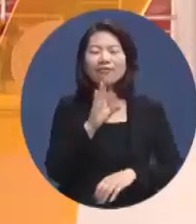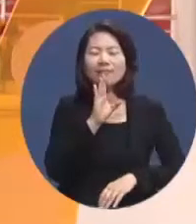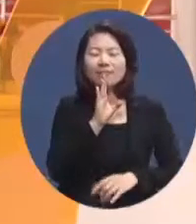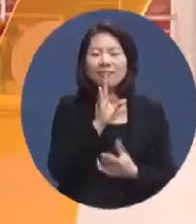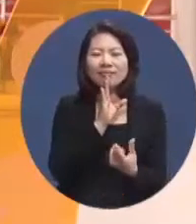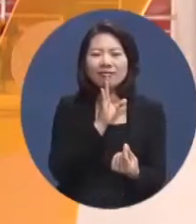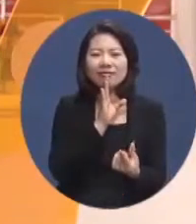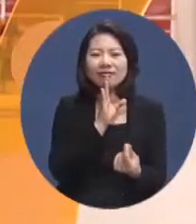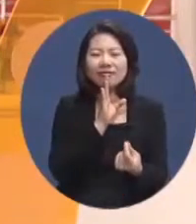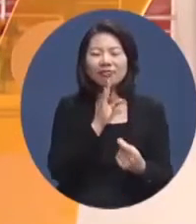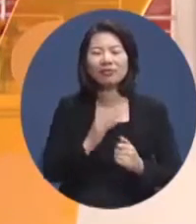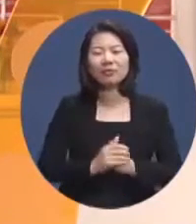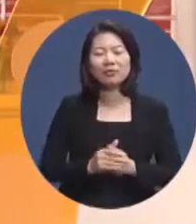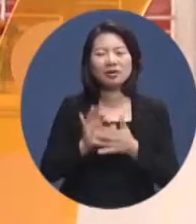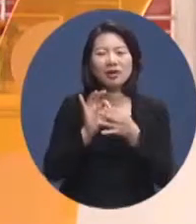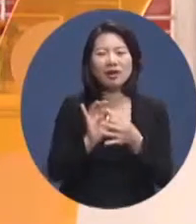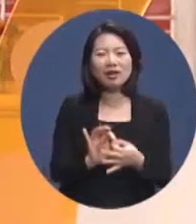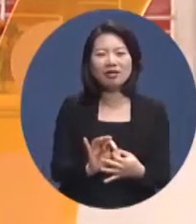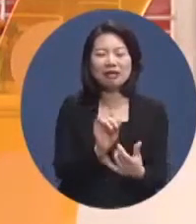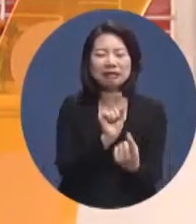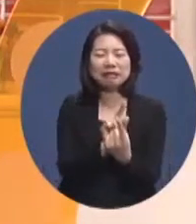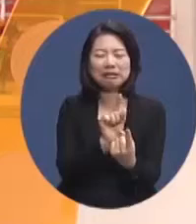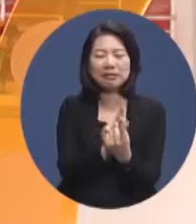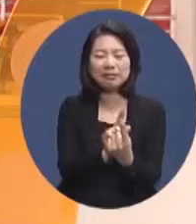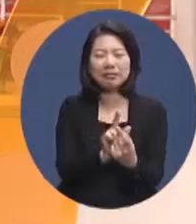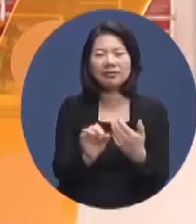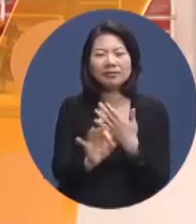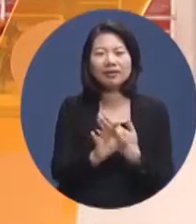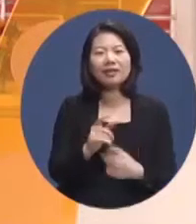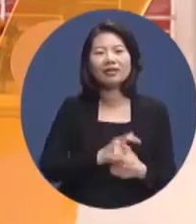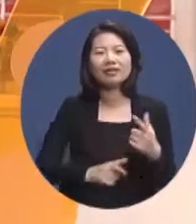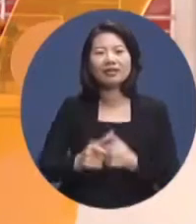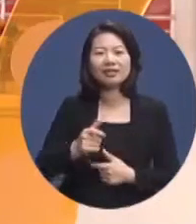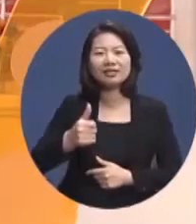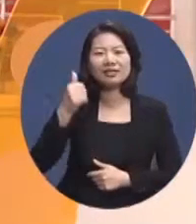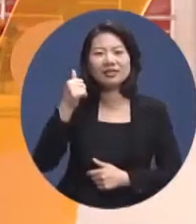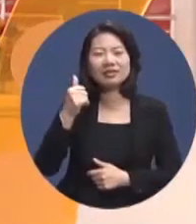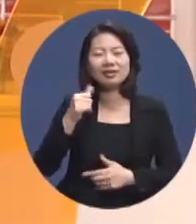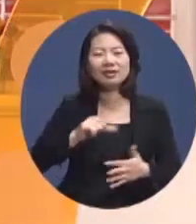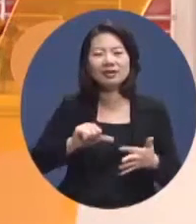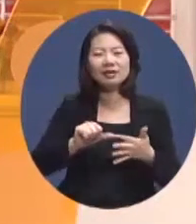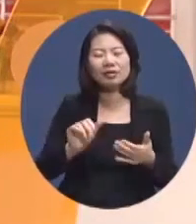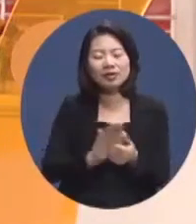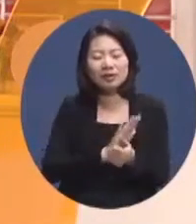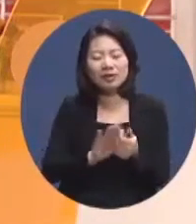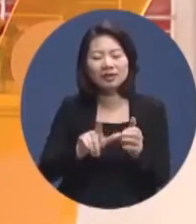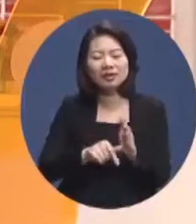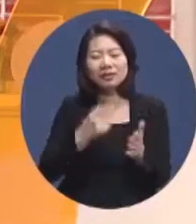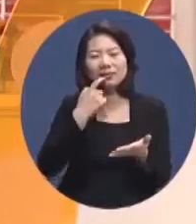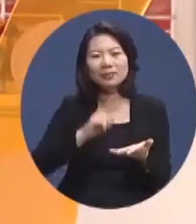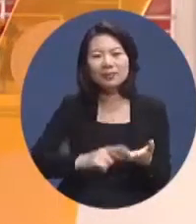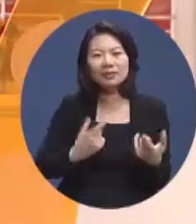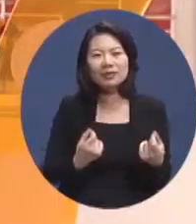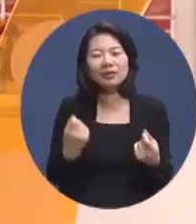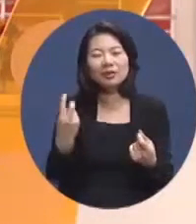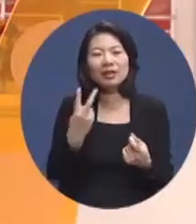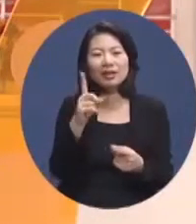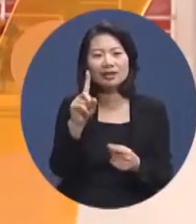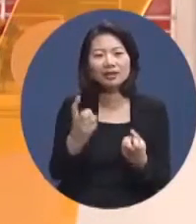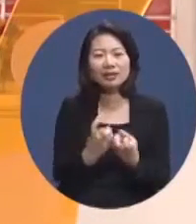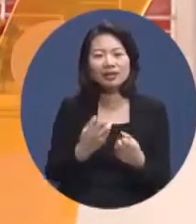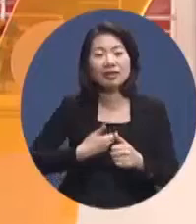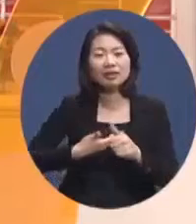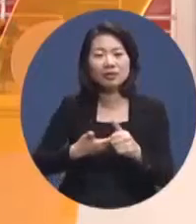사실이세요. 그런 사실을 계속 직면하고 직시하게 되면 훨씬 더 은호를 돌보는데 쉬울 것 같고요. 또한 가지 또 방법